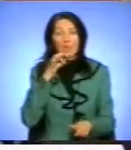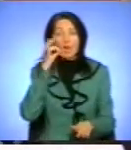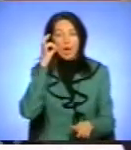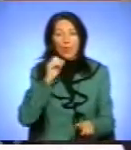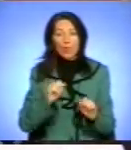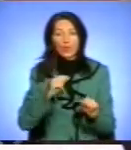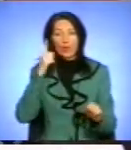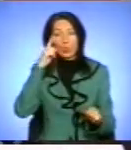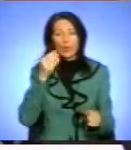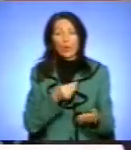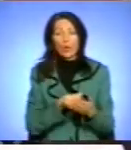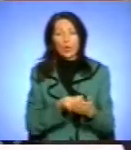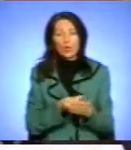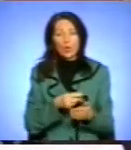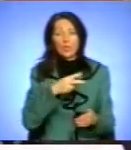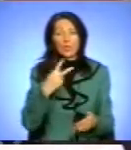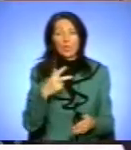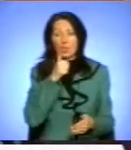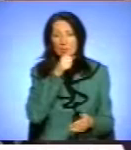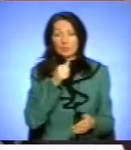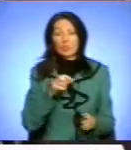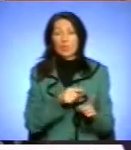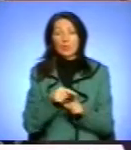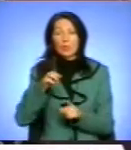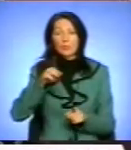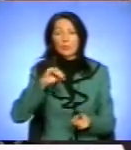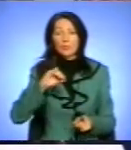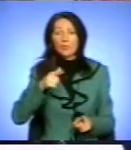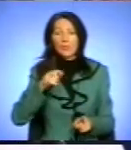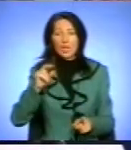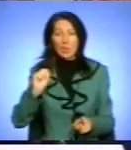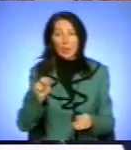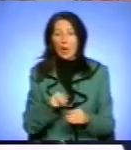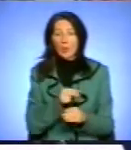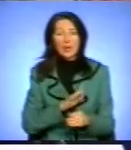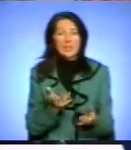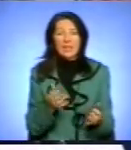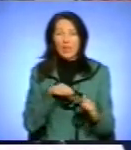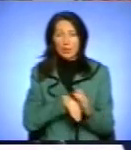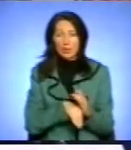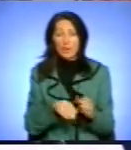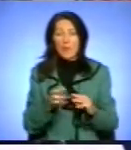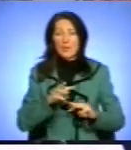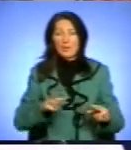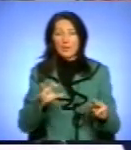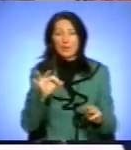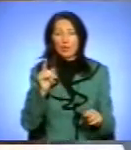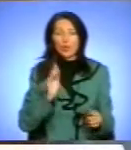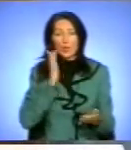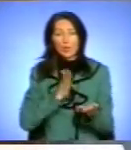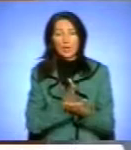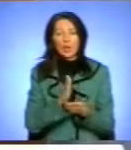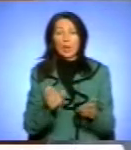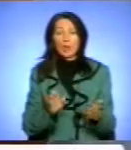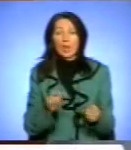на 2013 рік. За словами Цігіпка, правки до нього ще не вносили, але Міністерство соцполітики буде ініціювати якнайшвидше виправлення